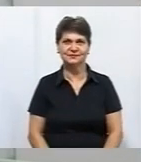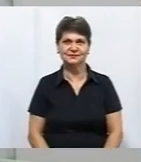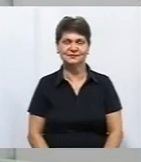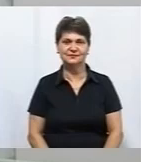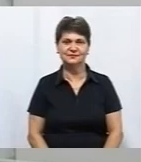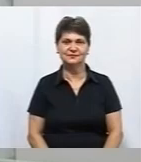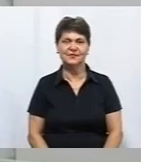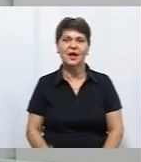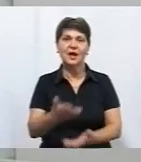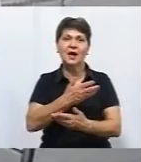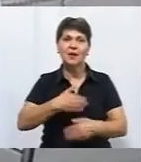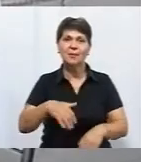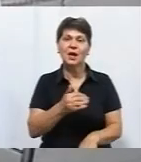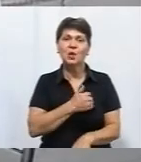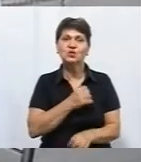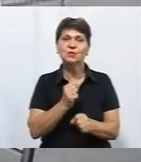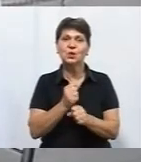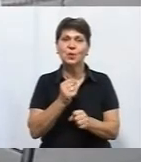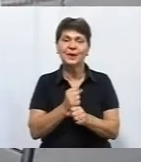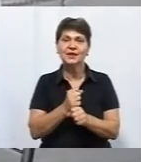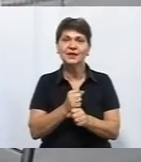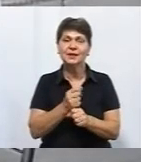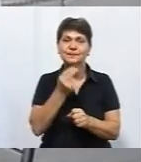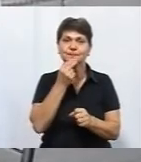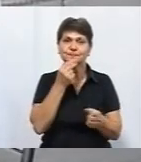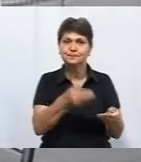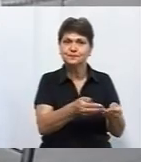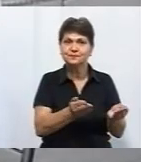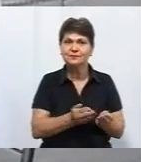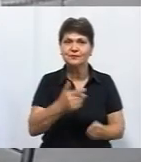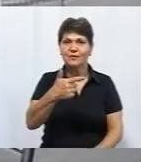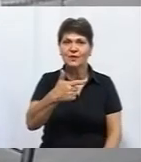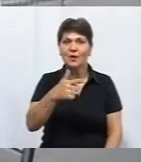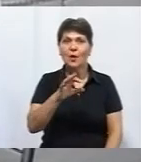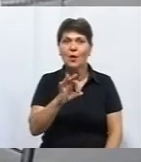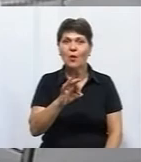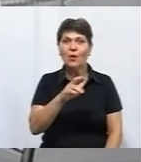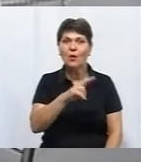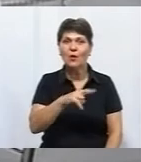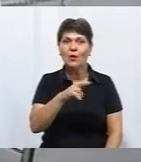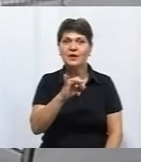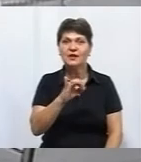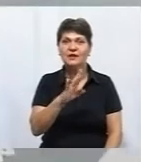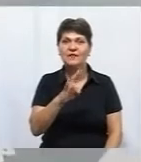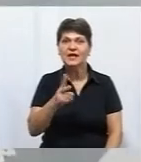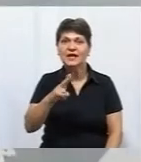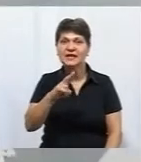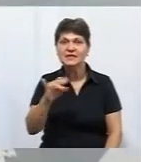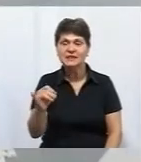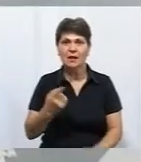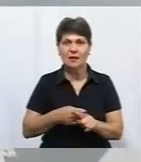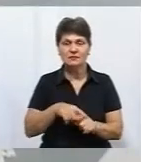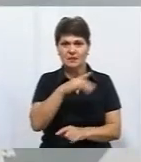як ми хочемо робити годівниці, ми будемо теж робити ось репости, що хочемо працювати. Багато людей, які хочуть залучити